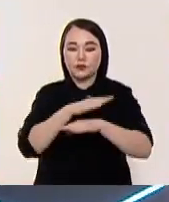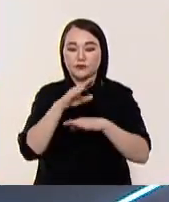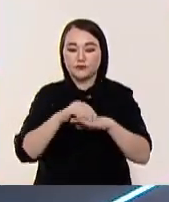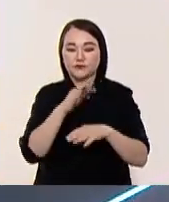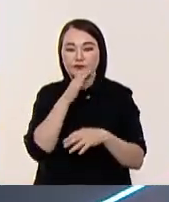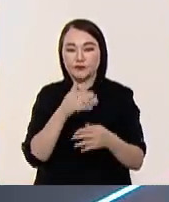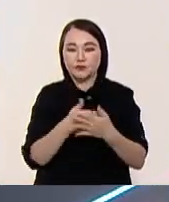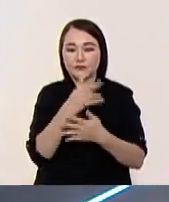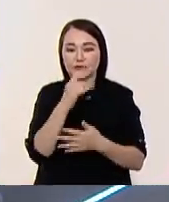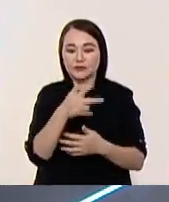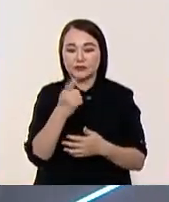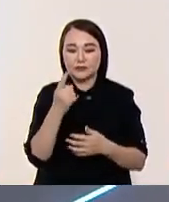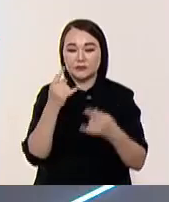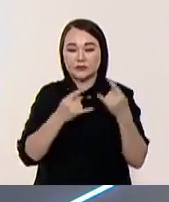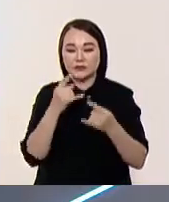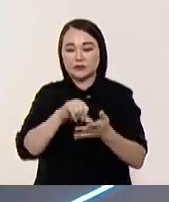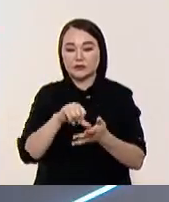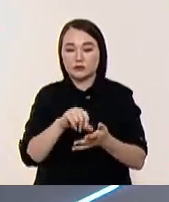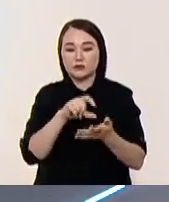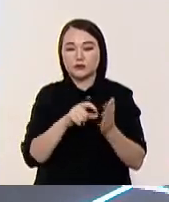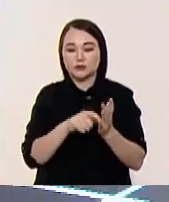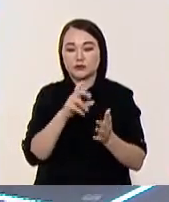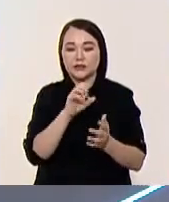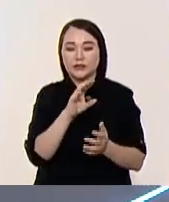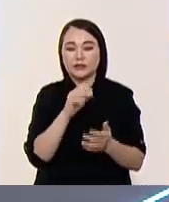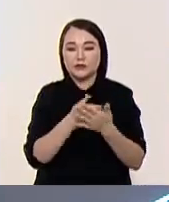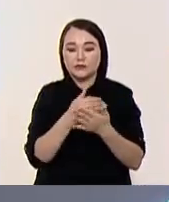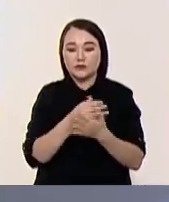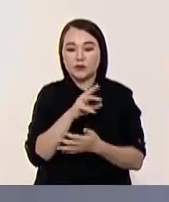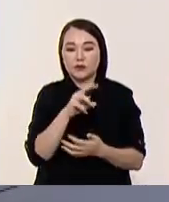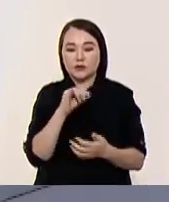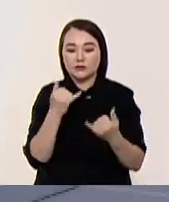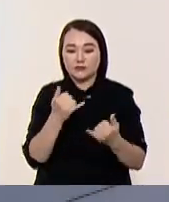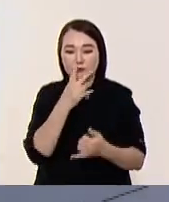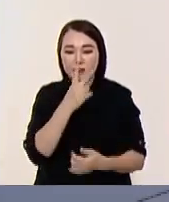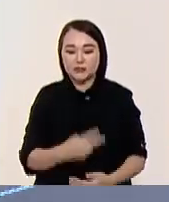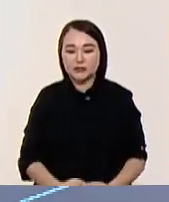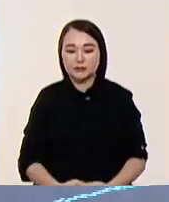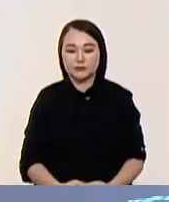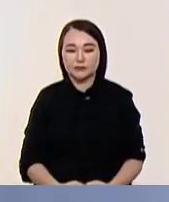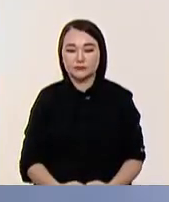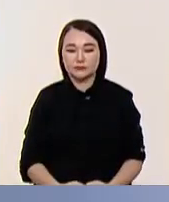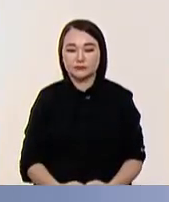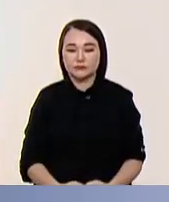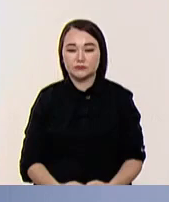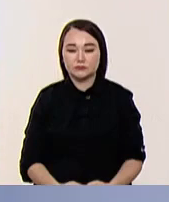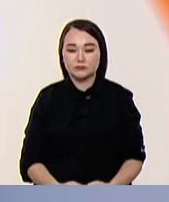Добрый вечер. Время новостей на 31-м канале. В студии Информбюро Полина Булава. Смотрите сегодня.